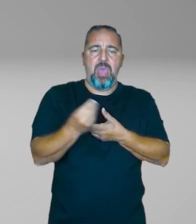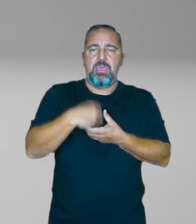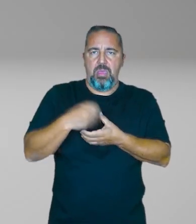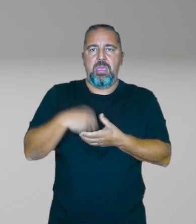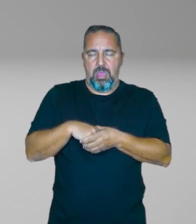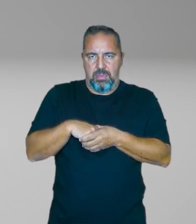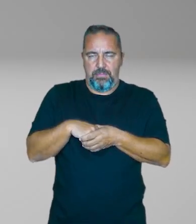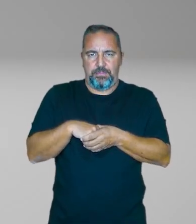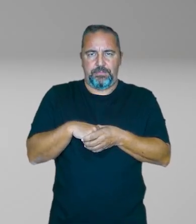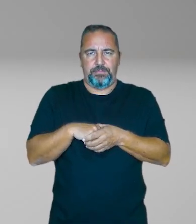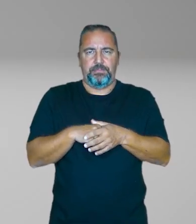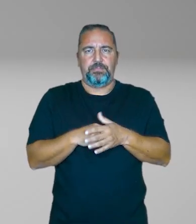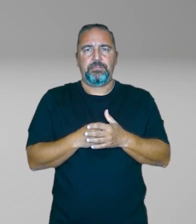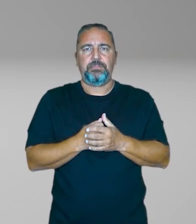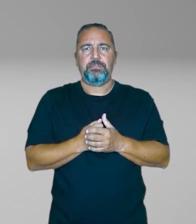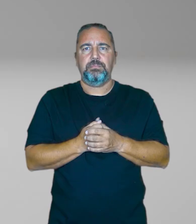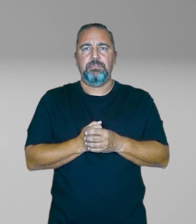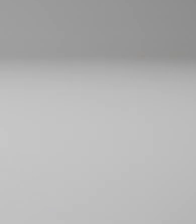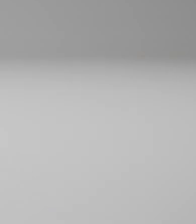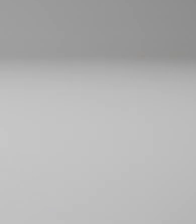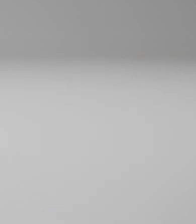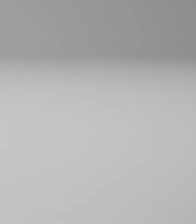gehitu, parte hartzea nahi duzunari.